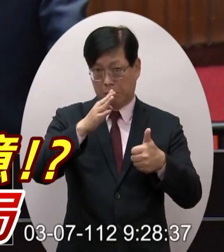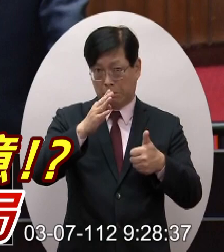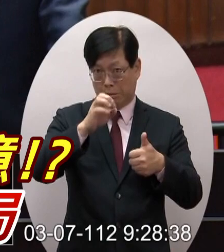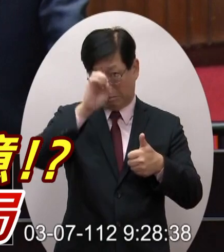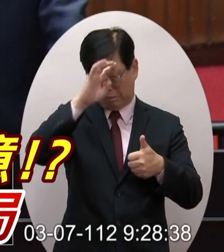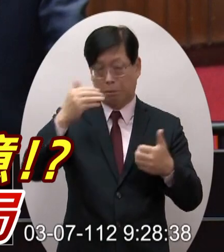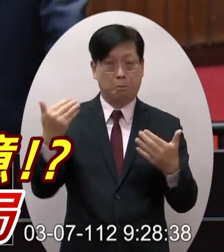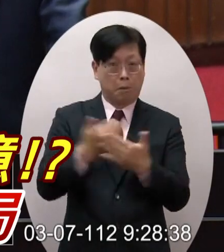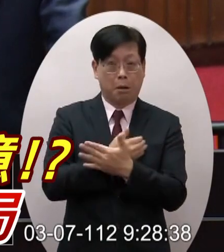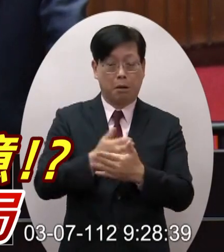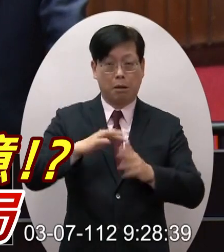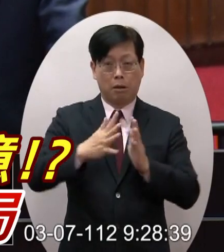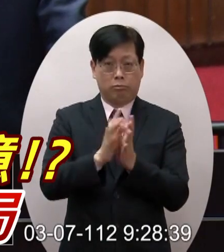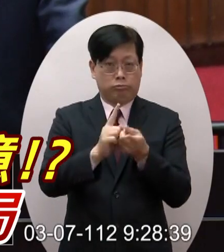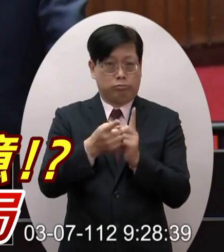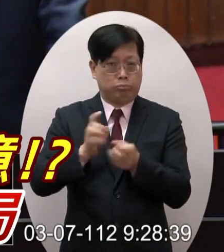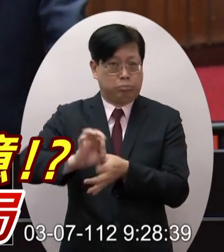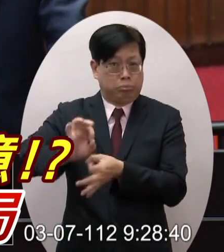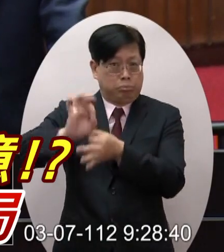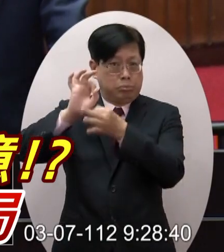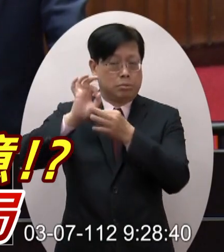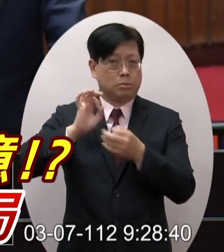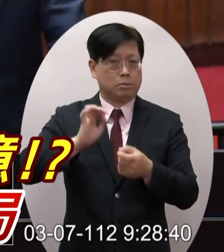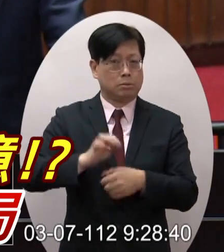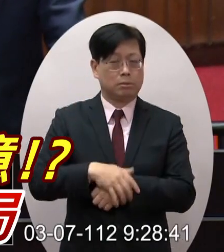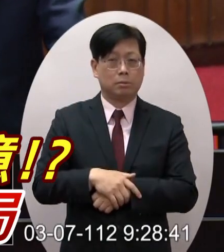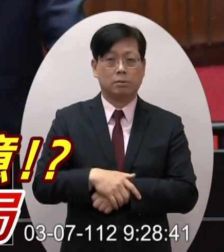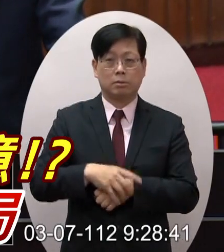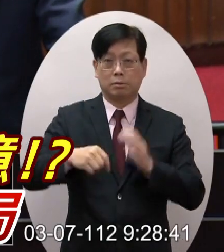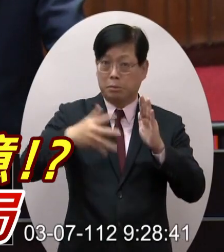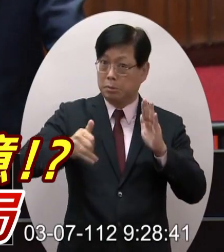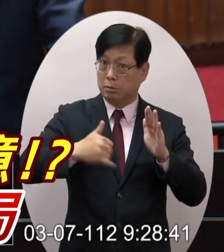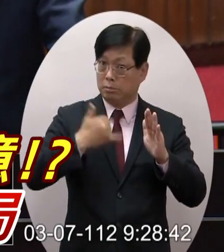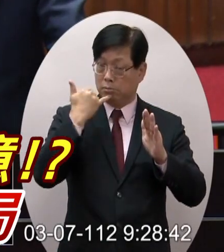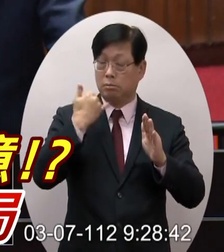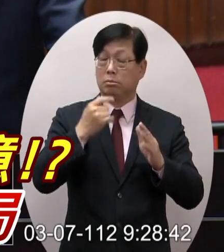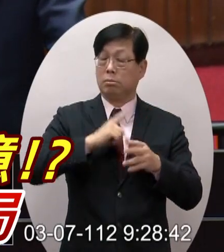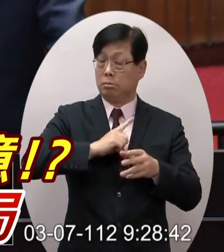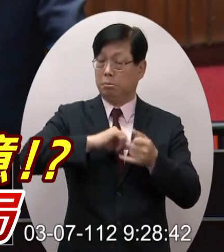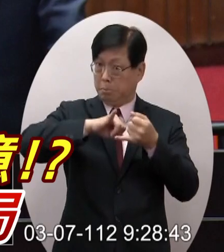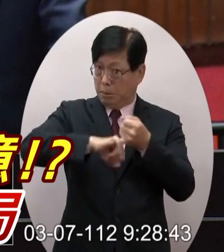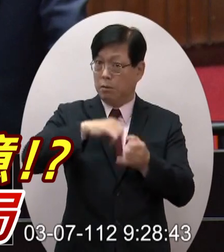在。 我们就在 给人家增加相关的预算。 我们 院长，你有没有办法承诺？